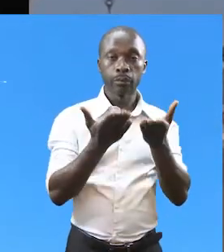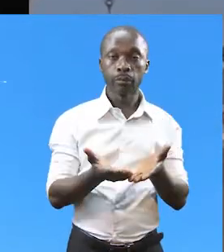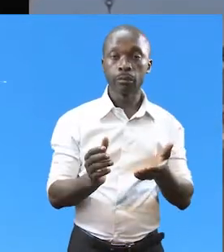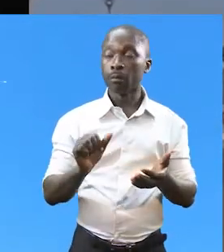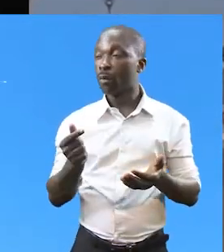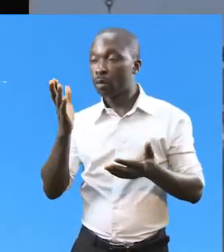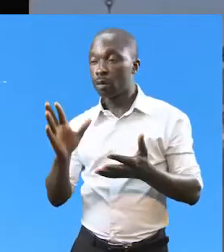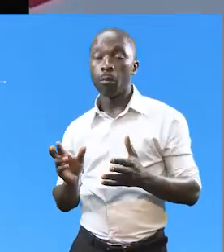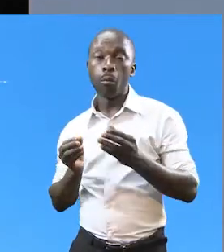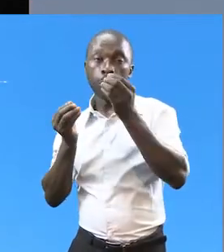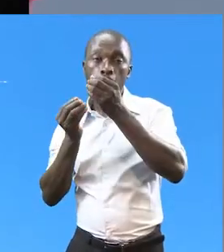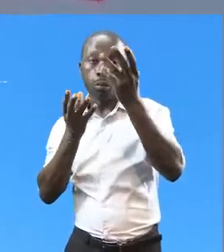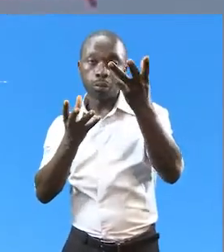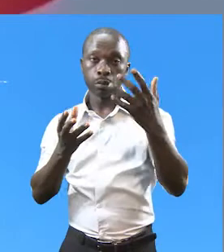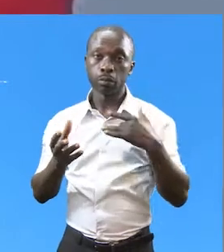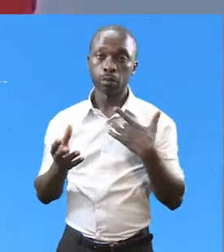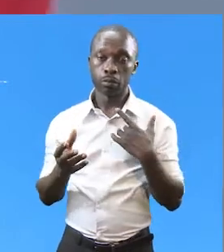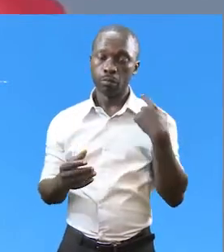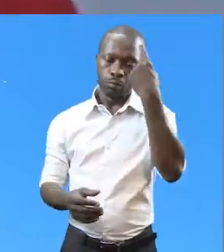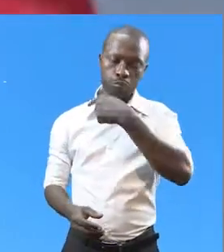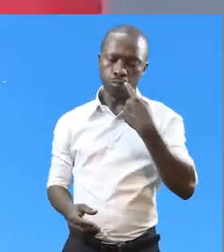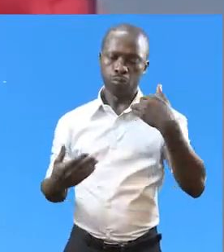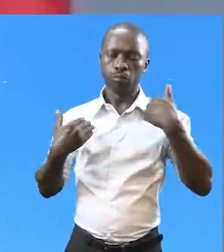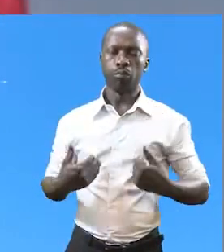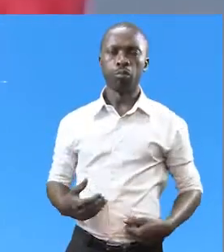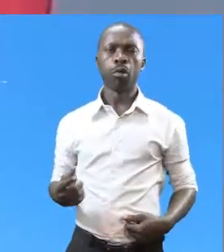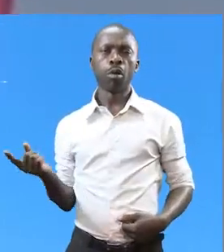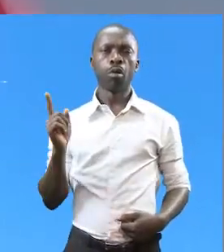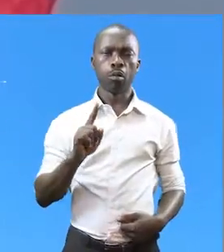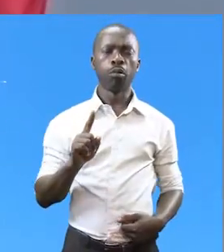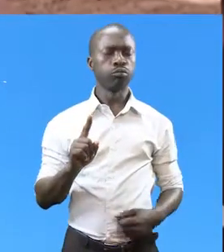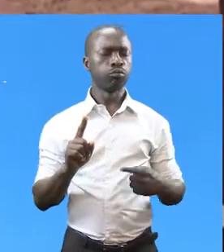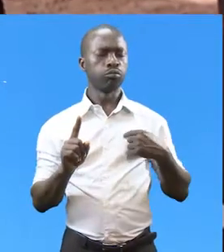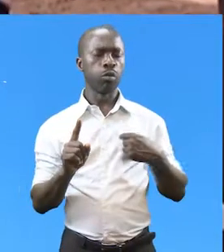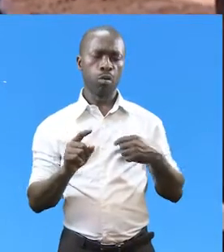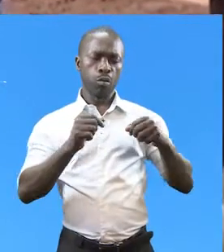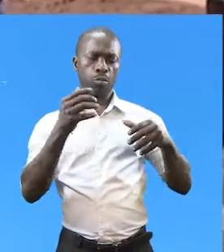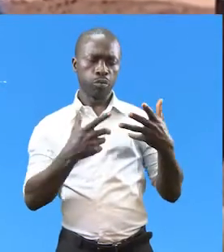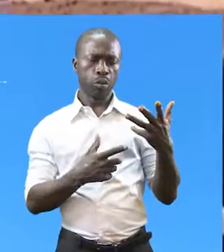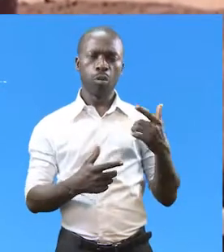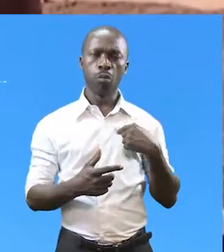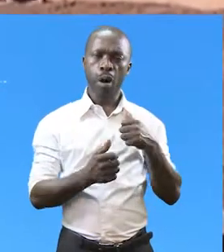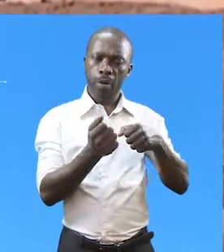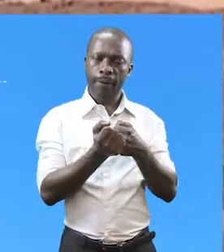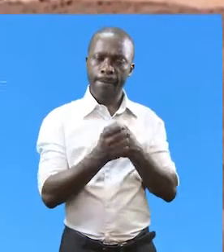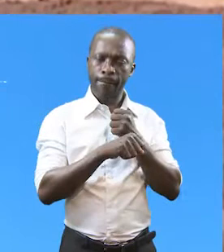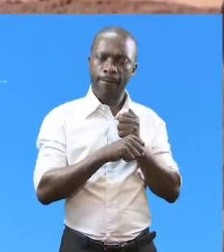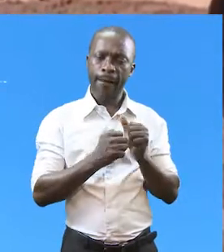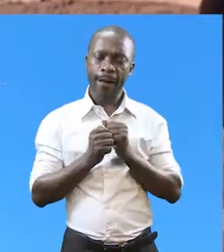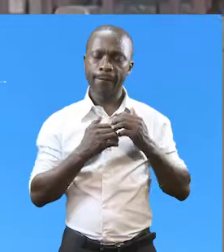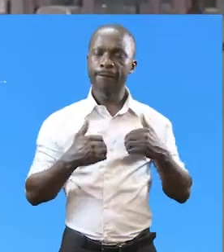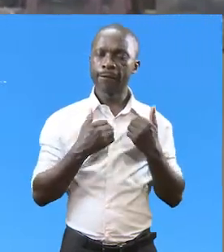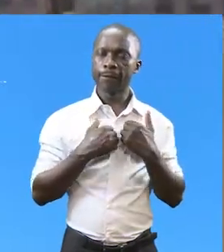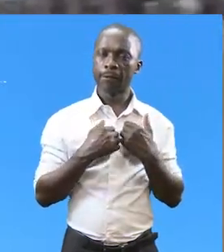Facebook. Il se présente au nom des écolos progressistes qui se veut être un parti des jeunes avec un programme plutôt ambitieux.